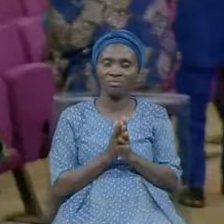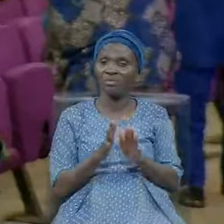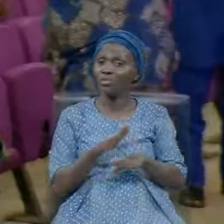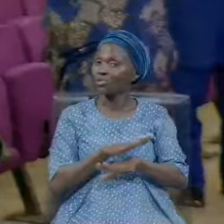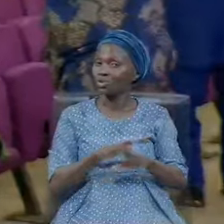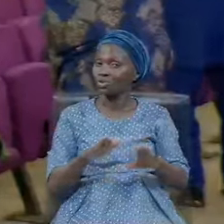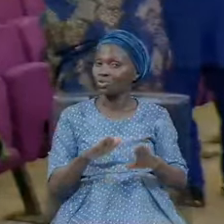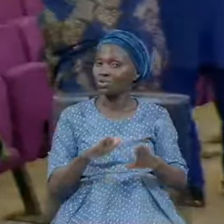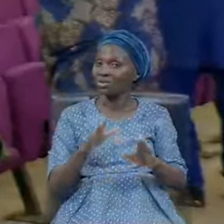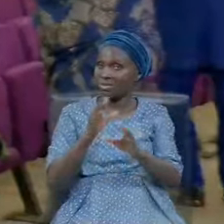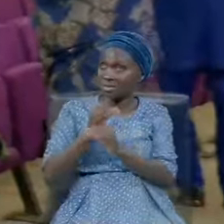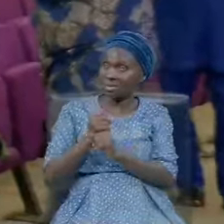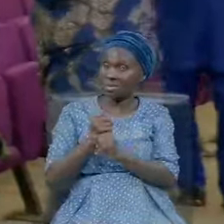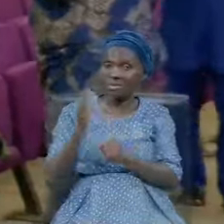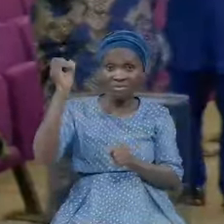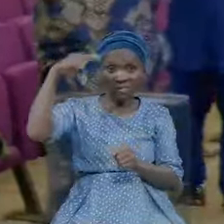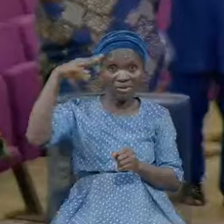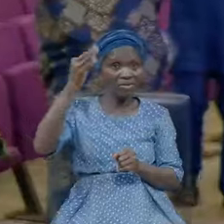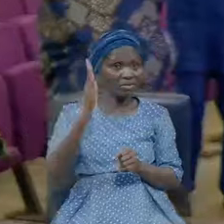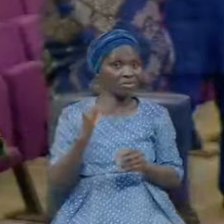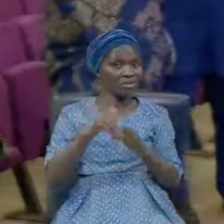Ne recevez pas la grâce de Dieu en vain.